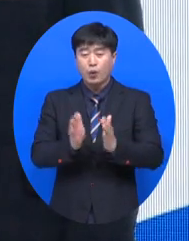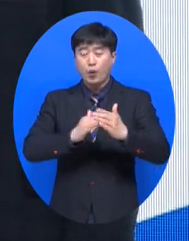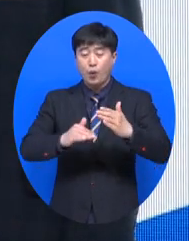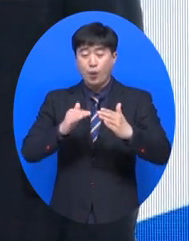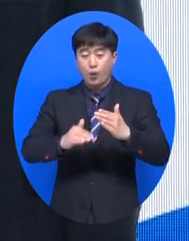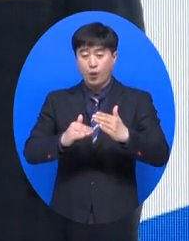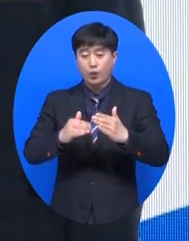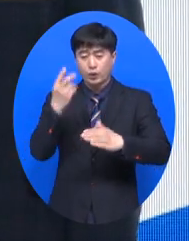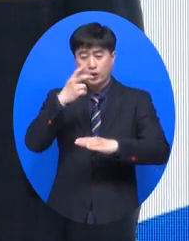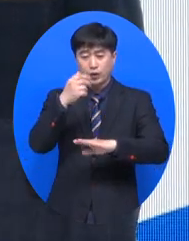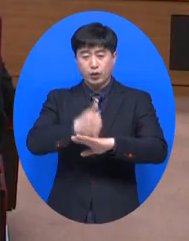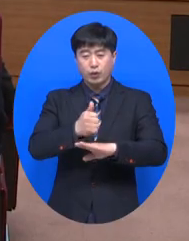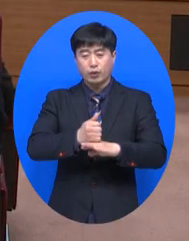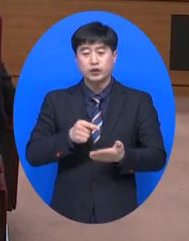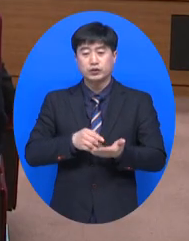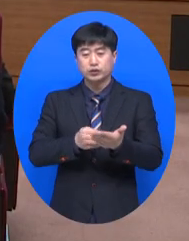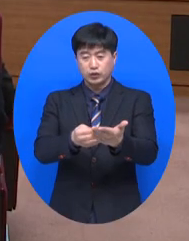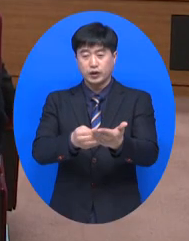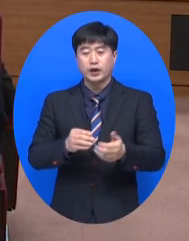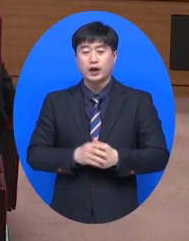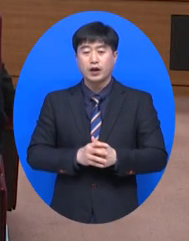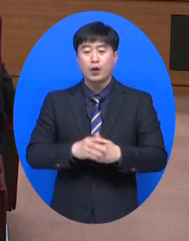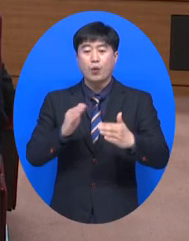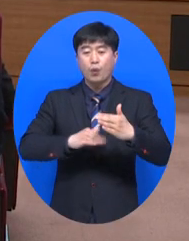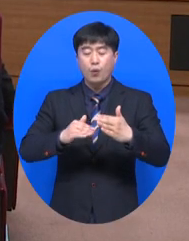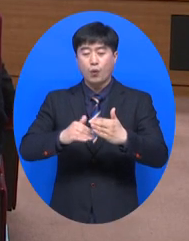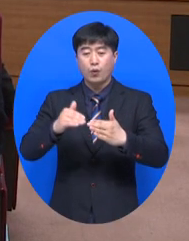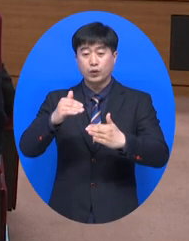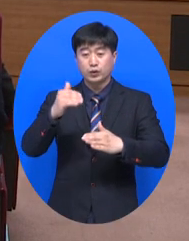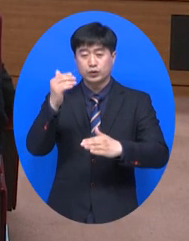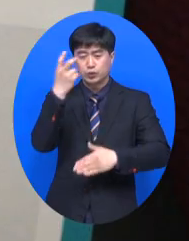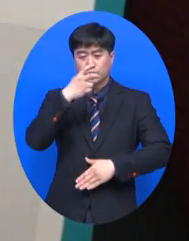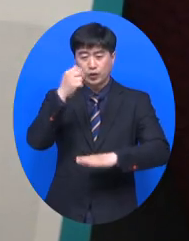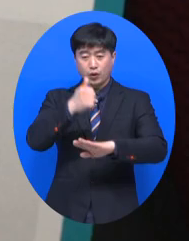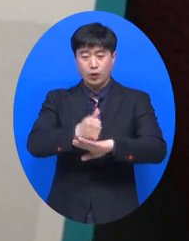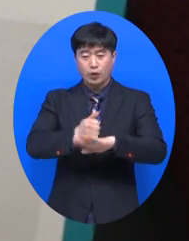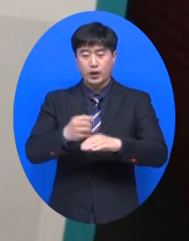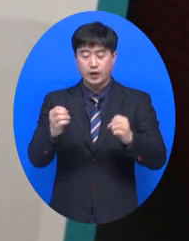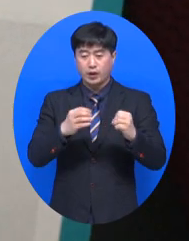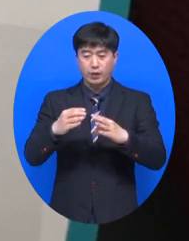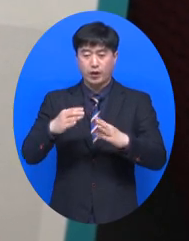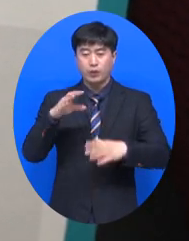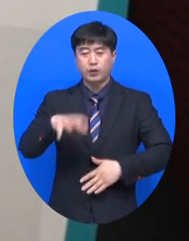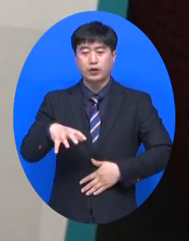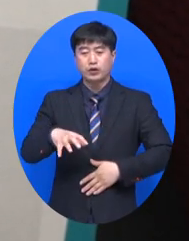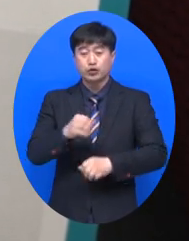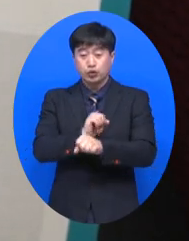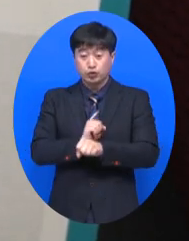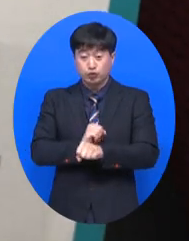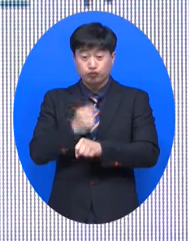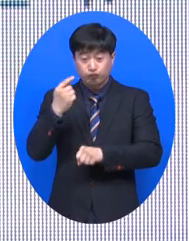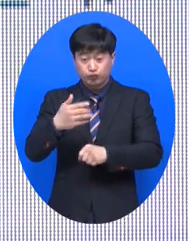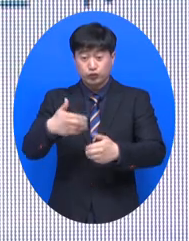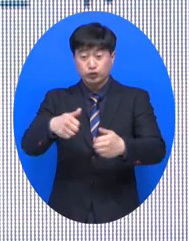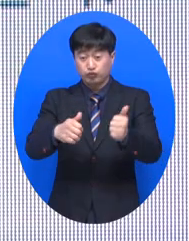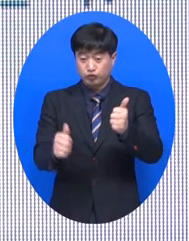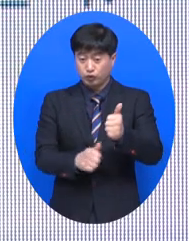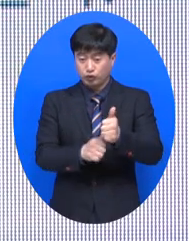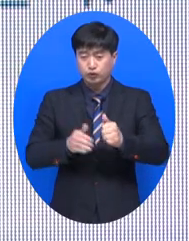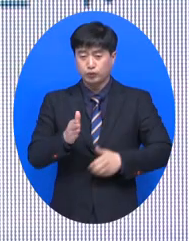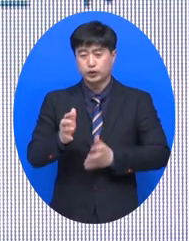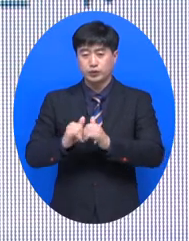직접 전달했습니다. 이어지는 공론조사 결과 관련 대담에서는 연구자문위원과 관계